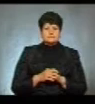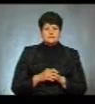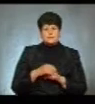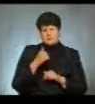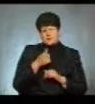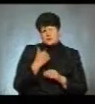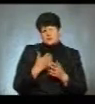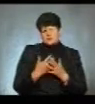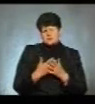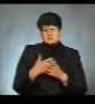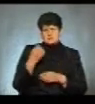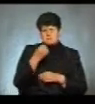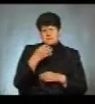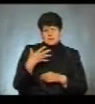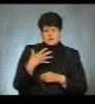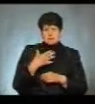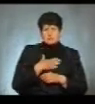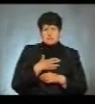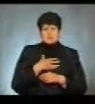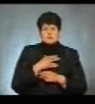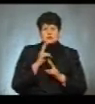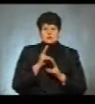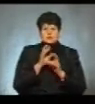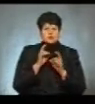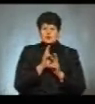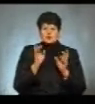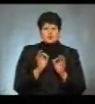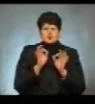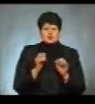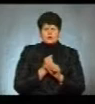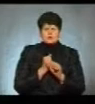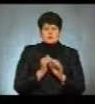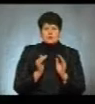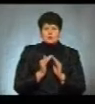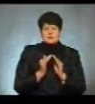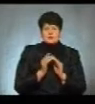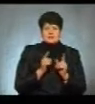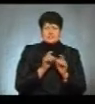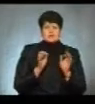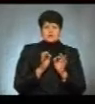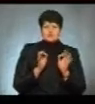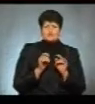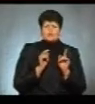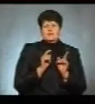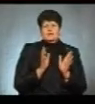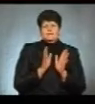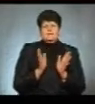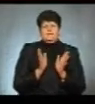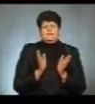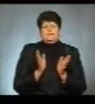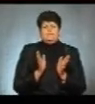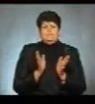Років вже десь біля 15, в нас нічого зовсім не робиться в будинку. Ми нічого не...